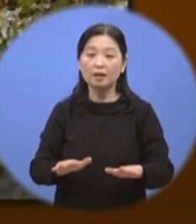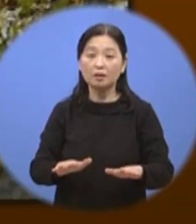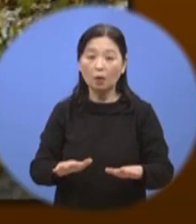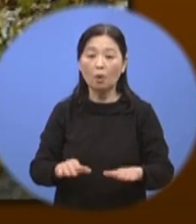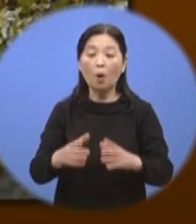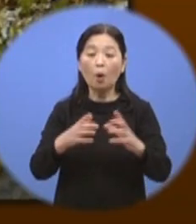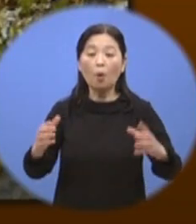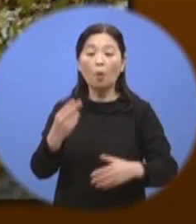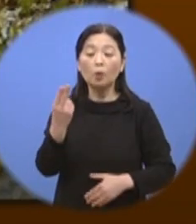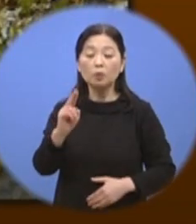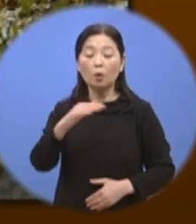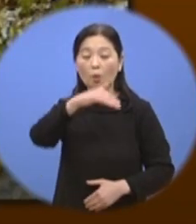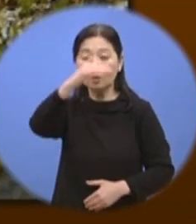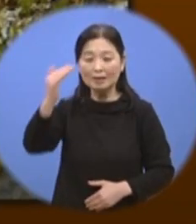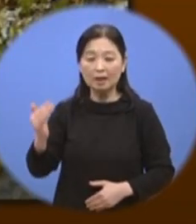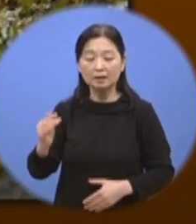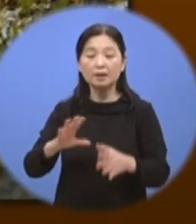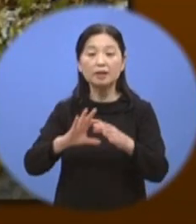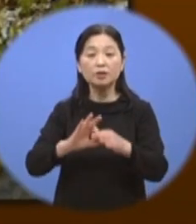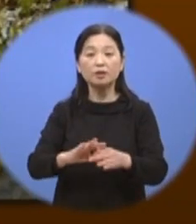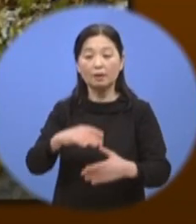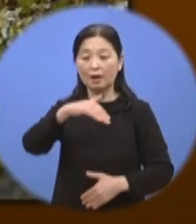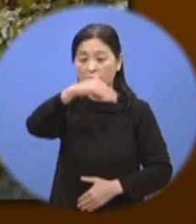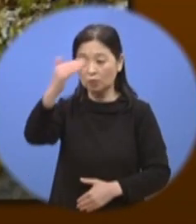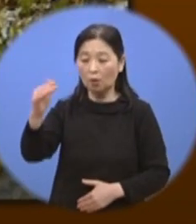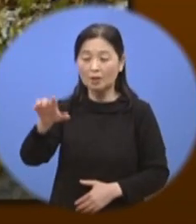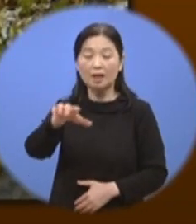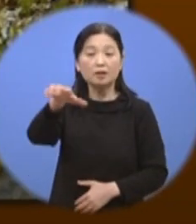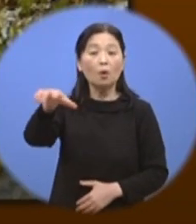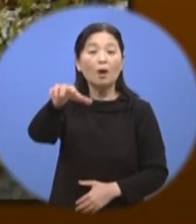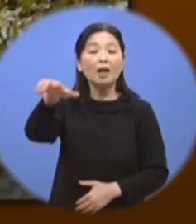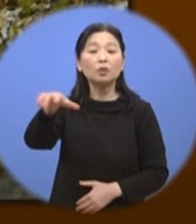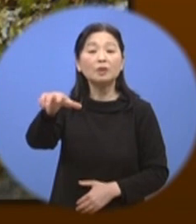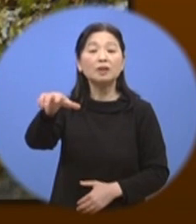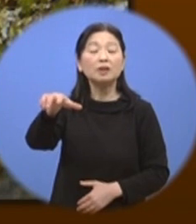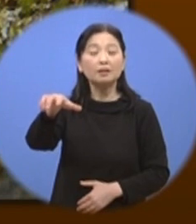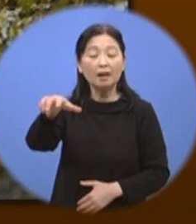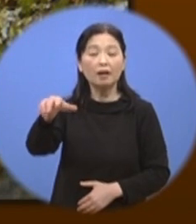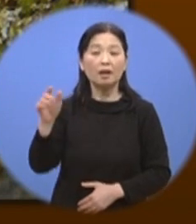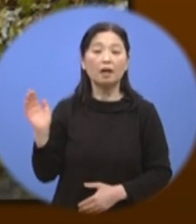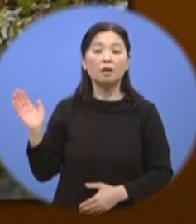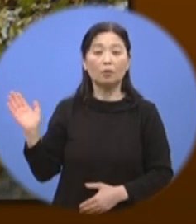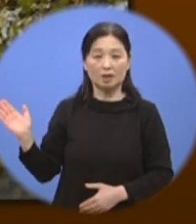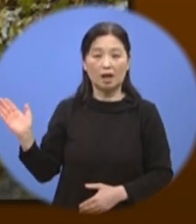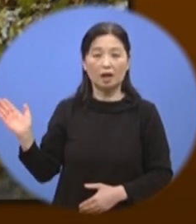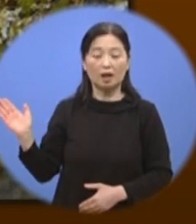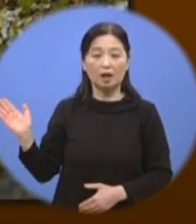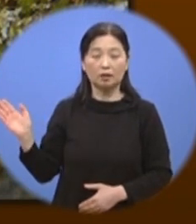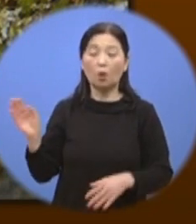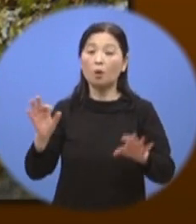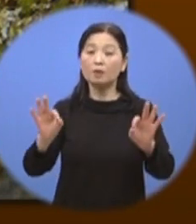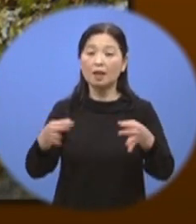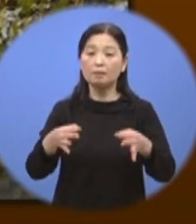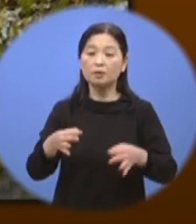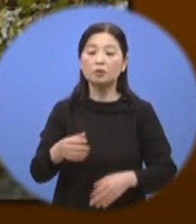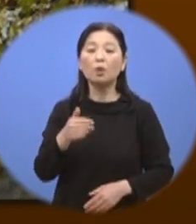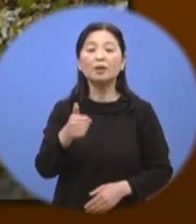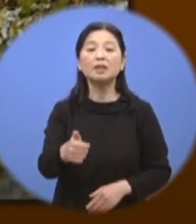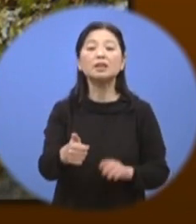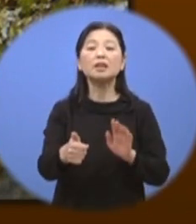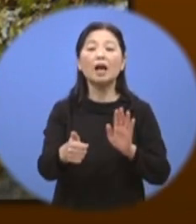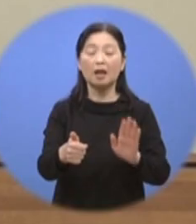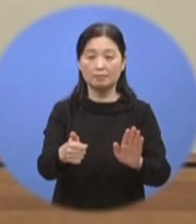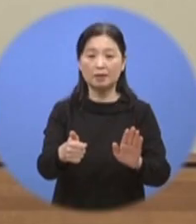山についてはその山頂付近で南紀セダカコブヤハズカミキリの採取を禁止しています